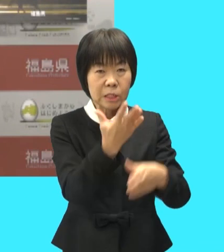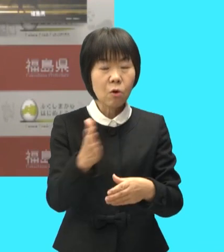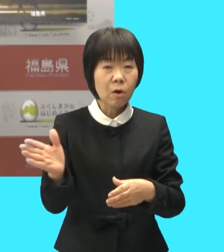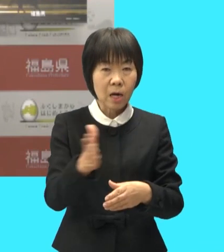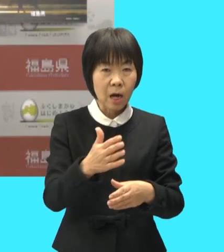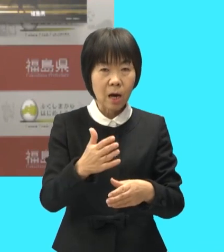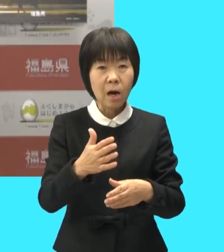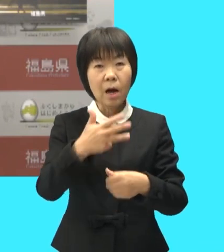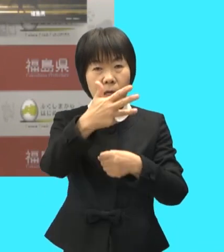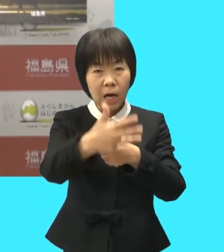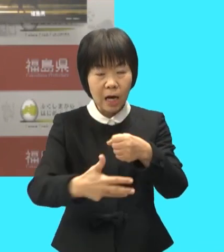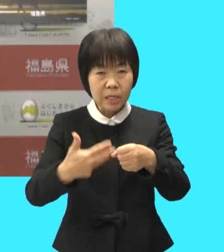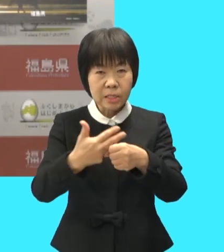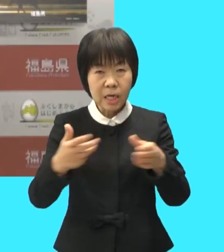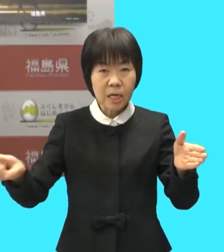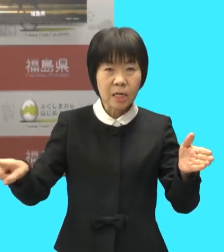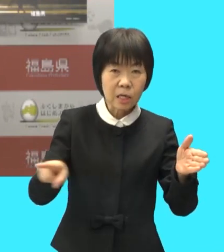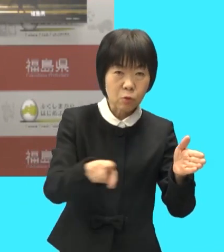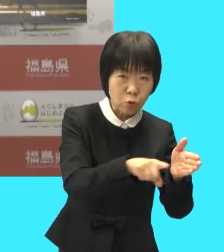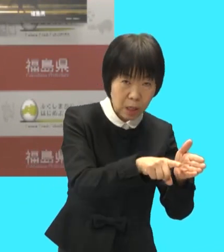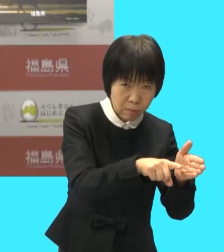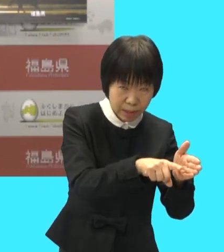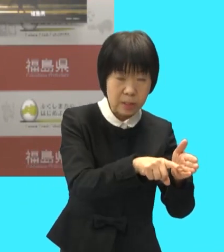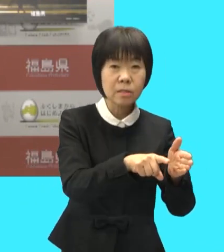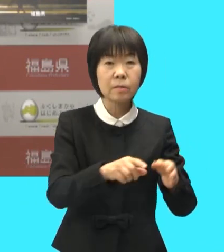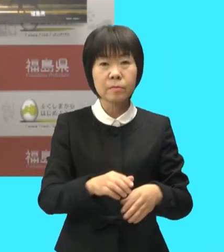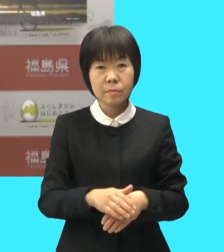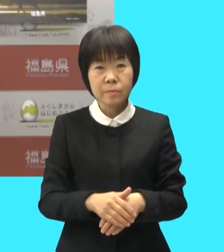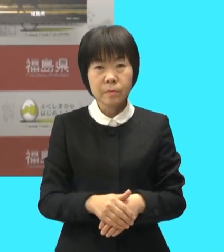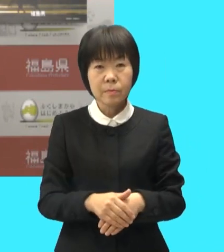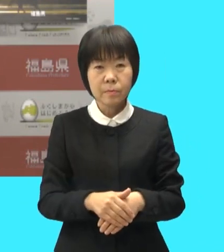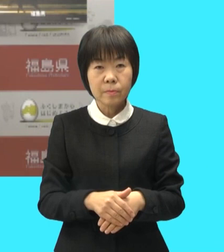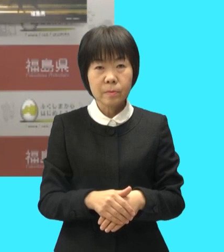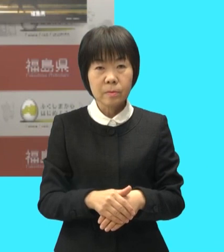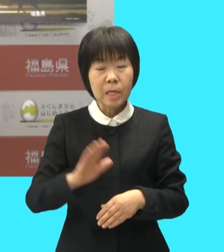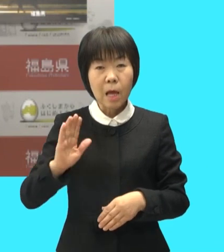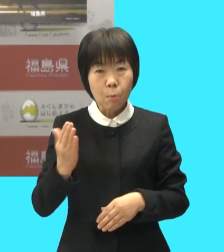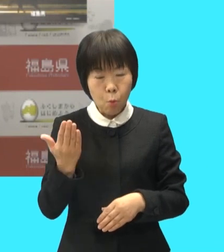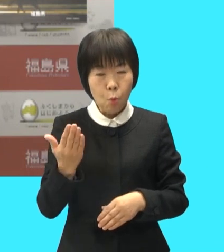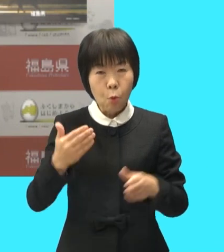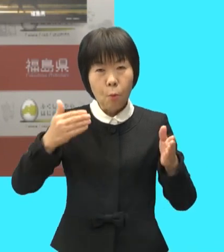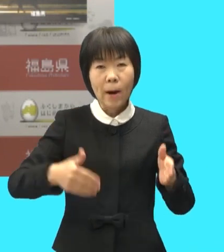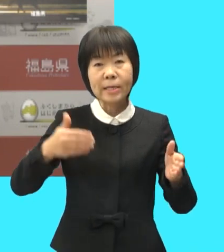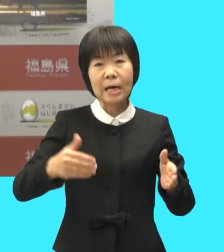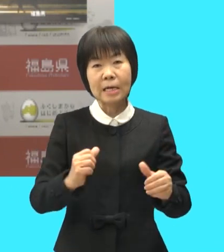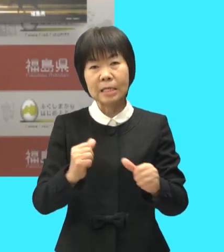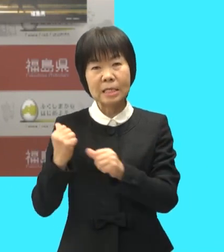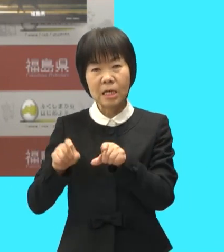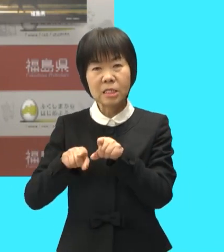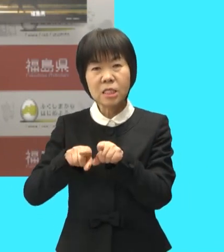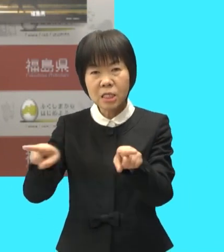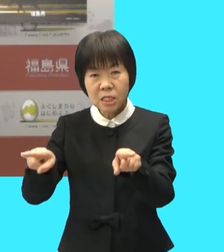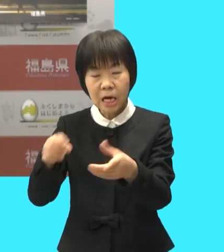から間もなく8年が経とうとしております。しかし未だに避難指示